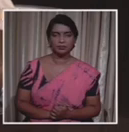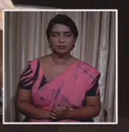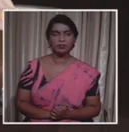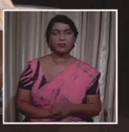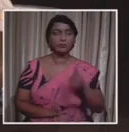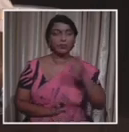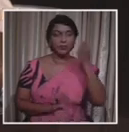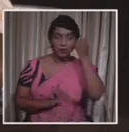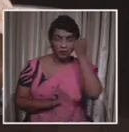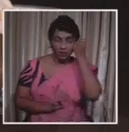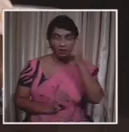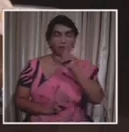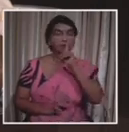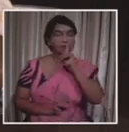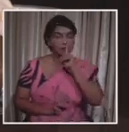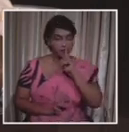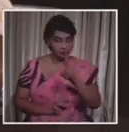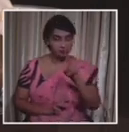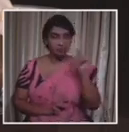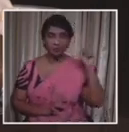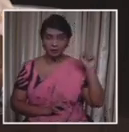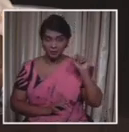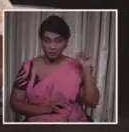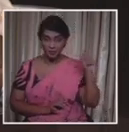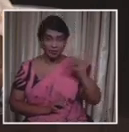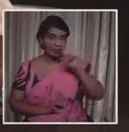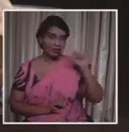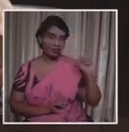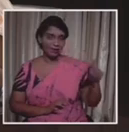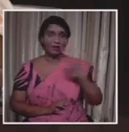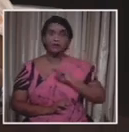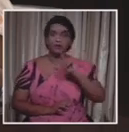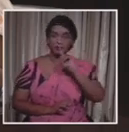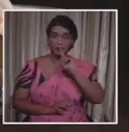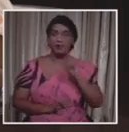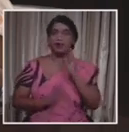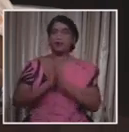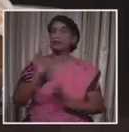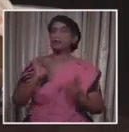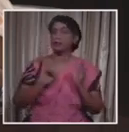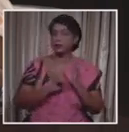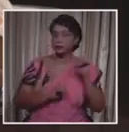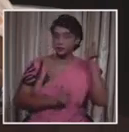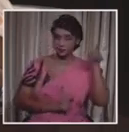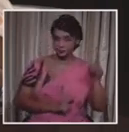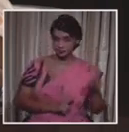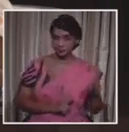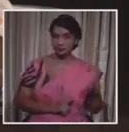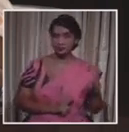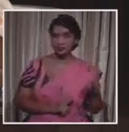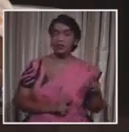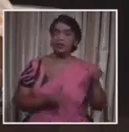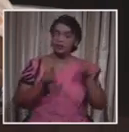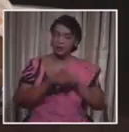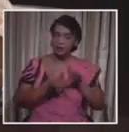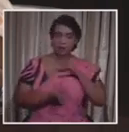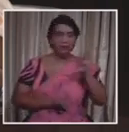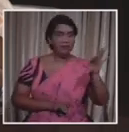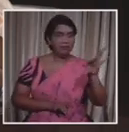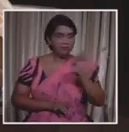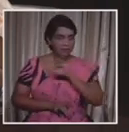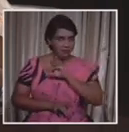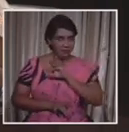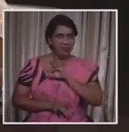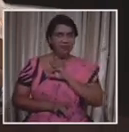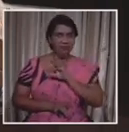Yojana kirimata apeksha karunu labana mantrivaraya Ese tora pat